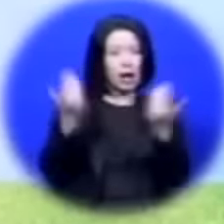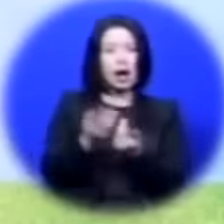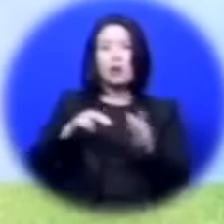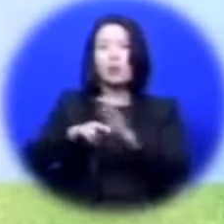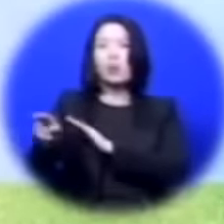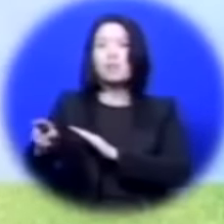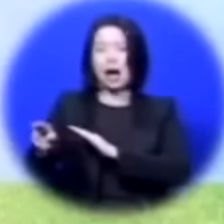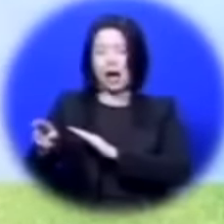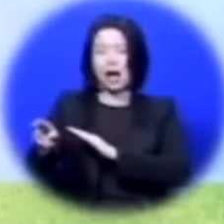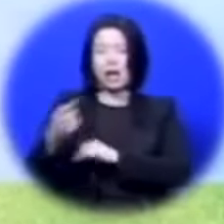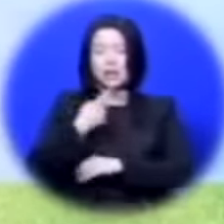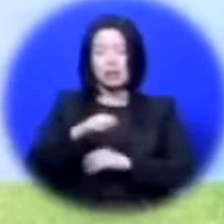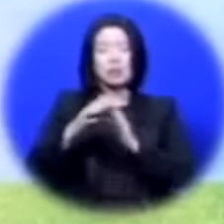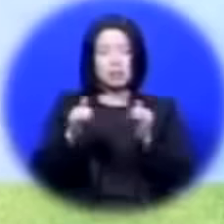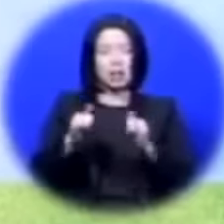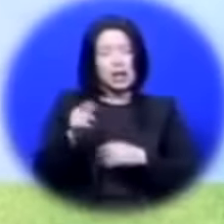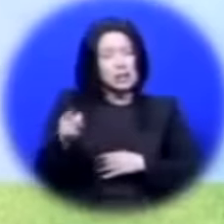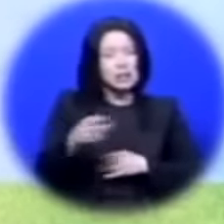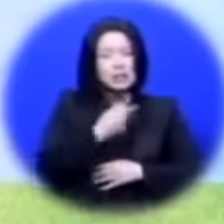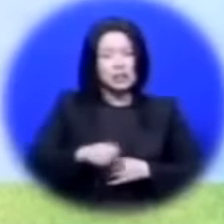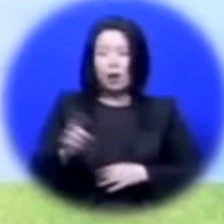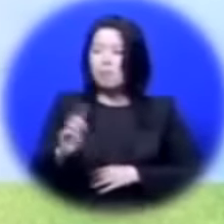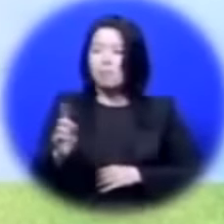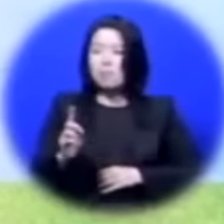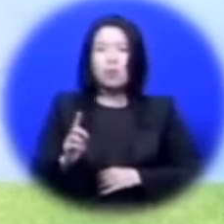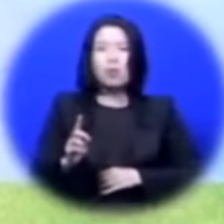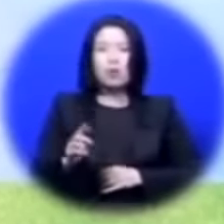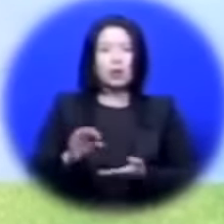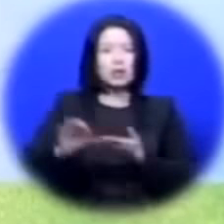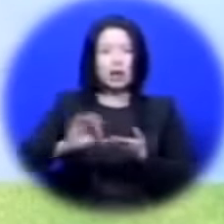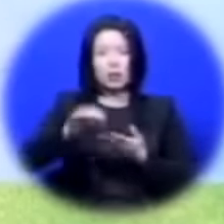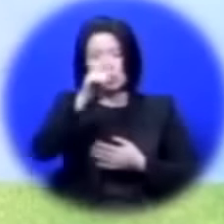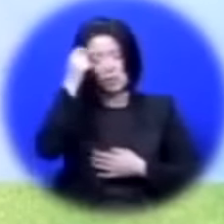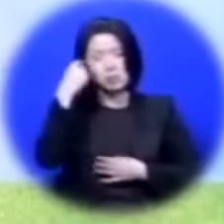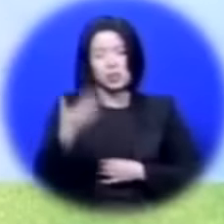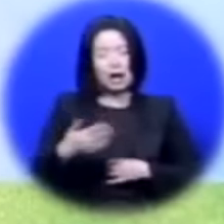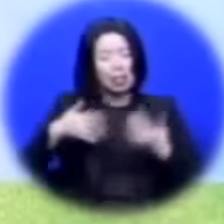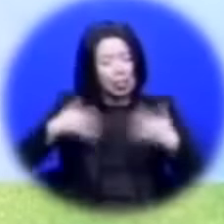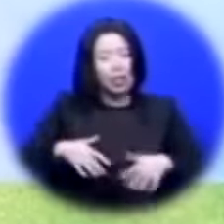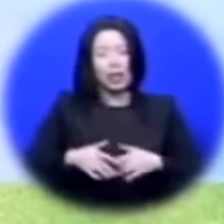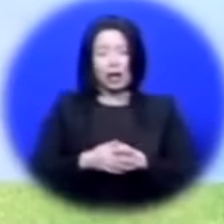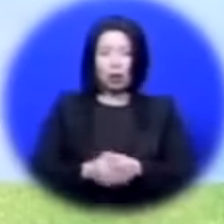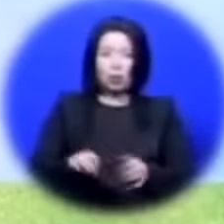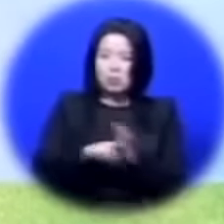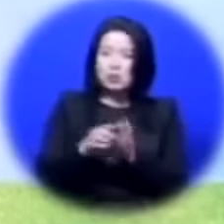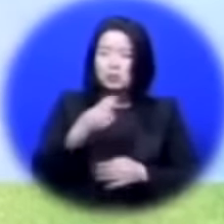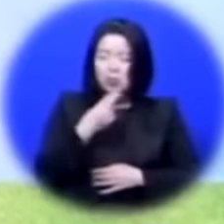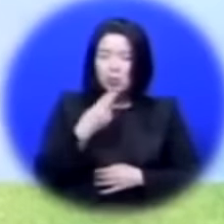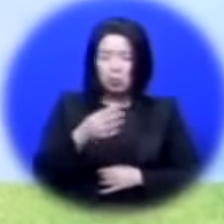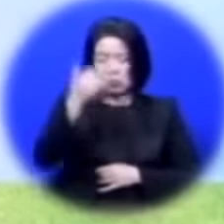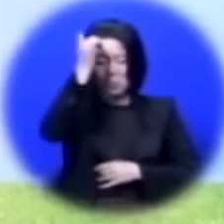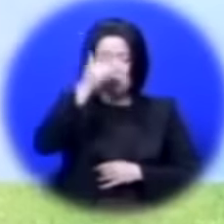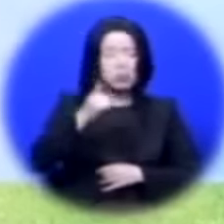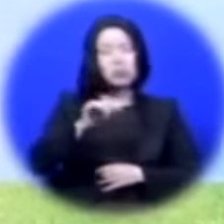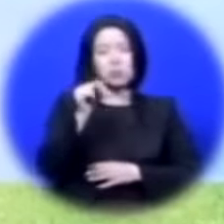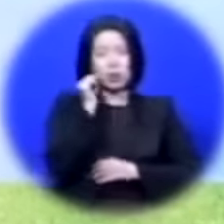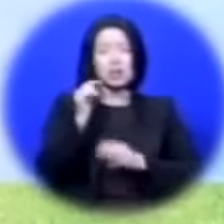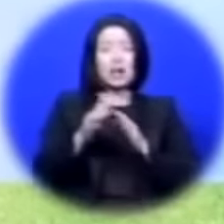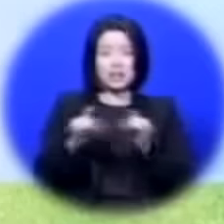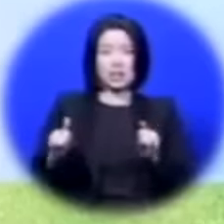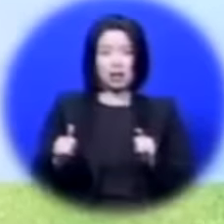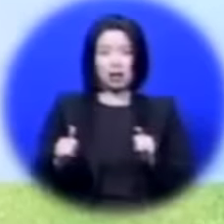그 사람들 무 쓸모가 있겠어요 그렇게 나약한 사람 믿음 없는 사람 한 사람들 그런데